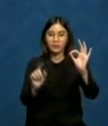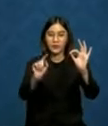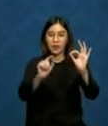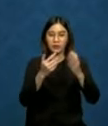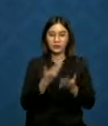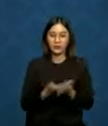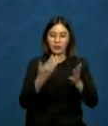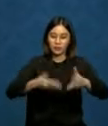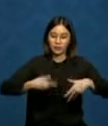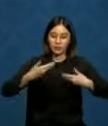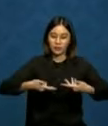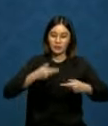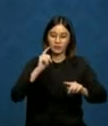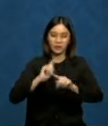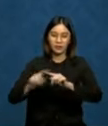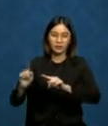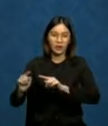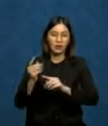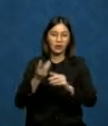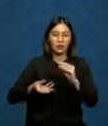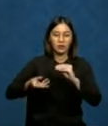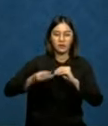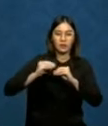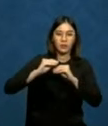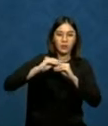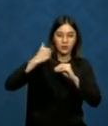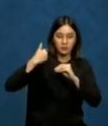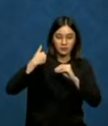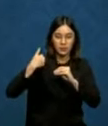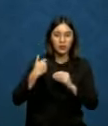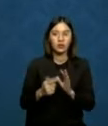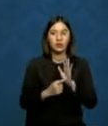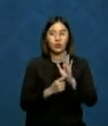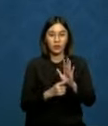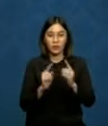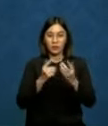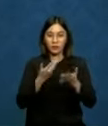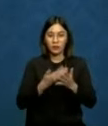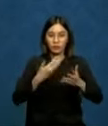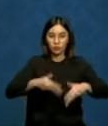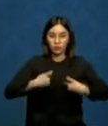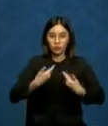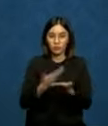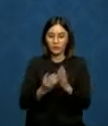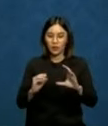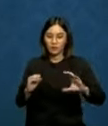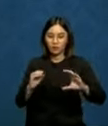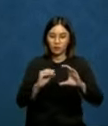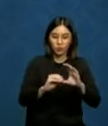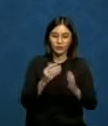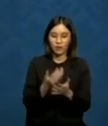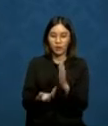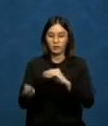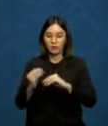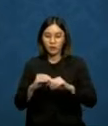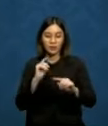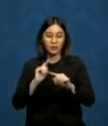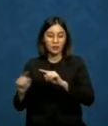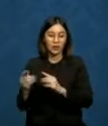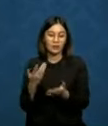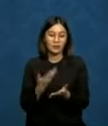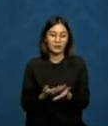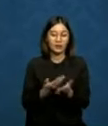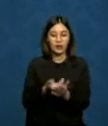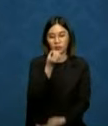รายได้หลายๆตัวนั้นปรับเพิ่มสูงขึ้นไม่ว่าจะเป็นรายได้จากเงินสมทบและเงินเพิ่มรายได้